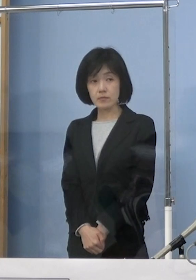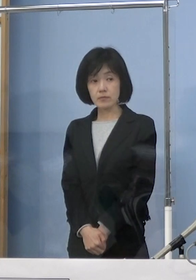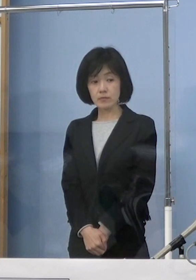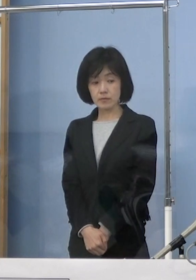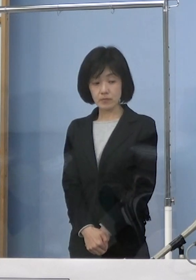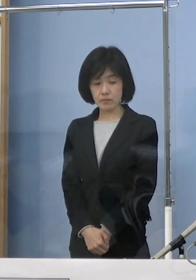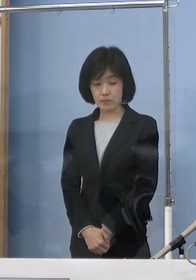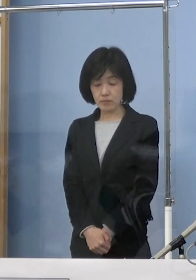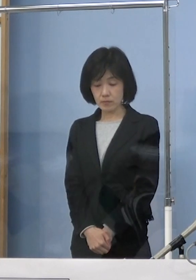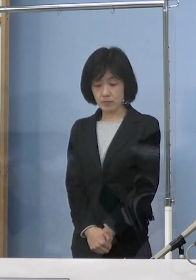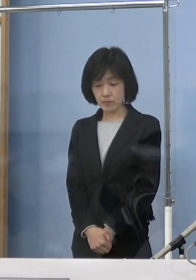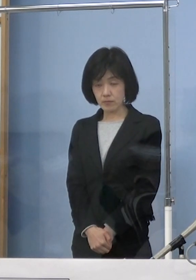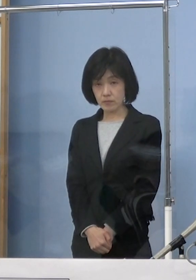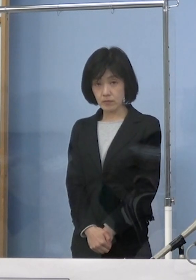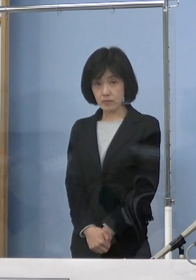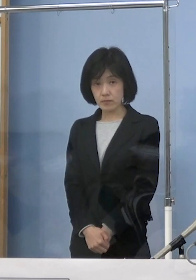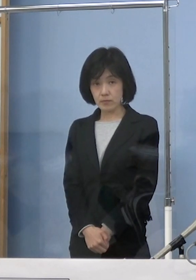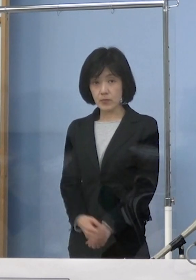22.66、 そうですね、